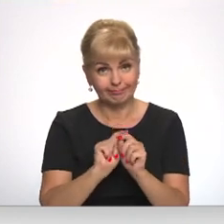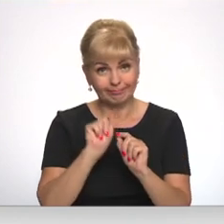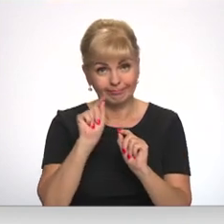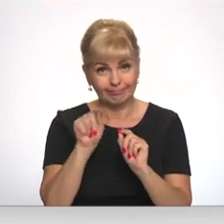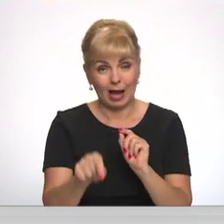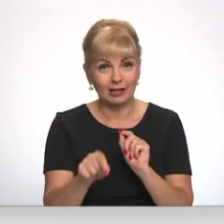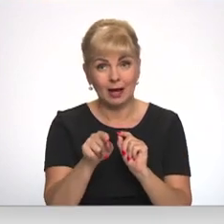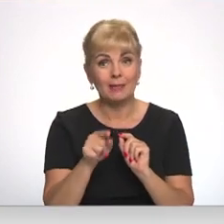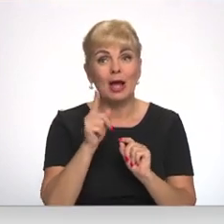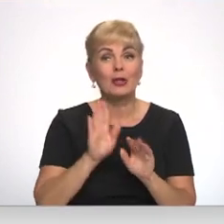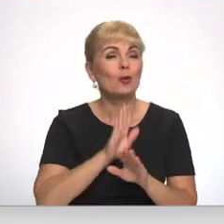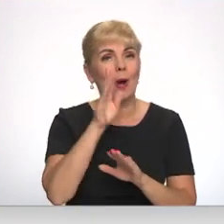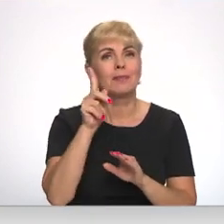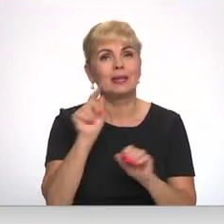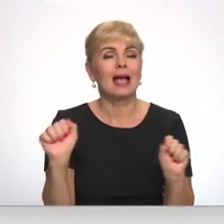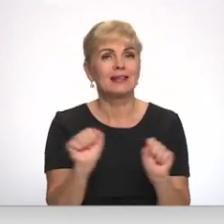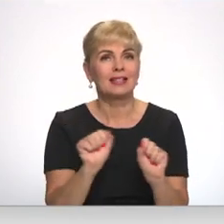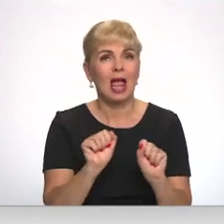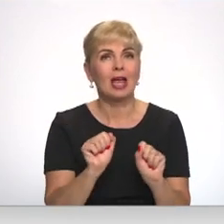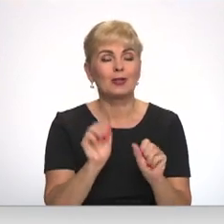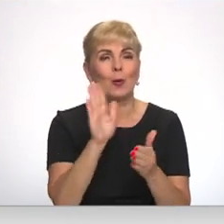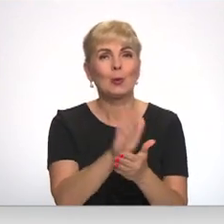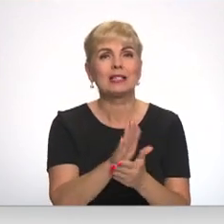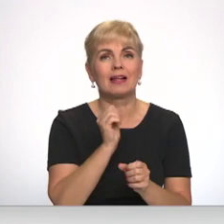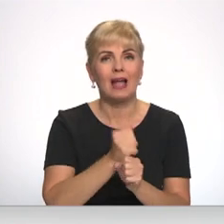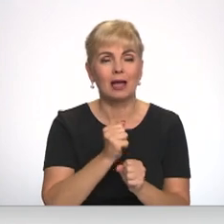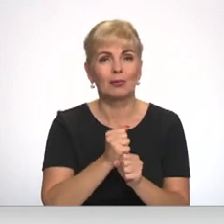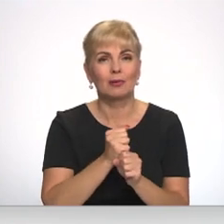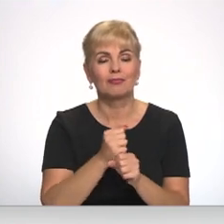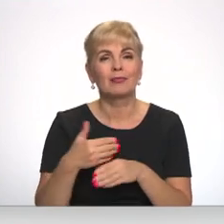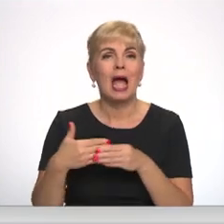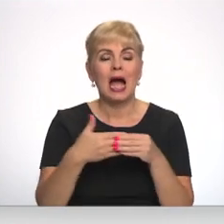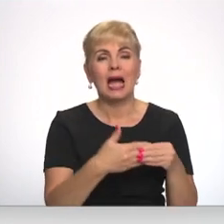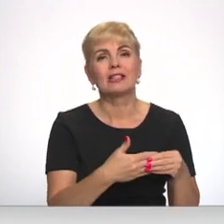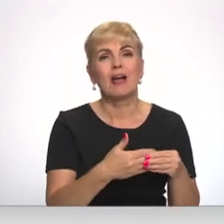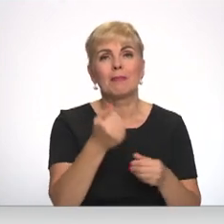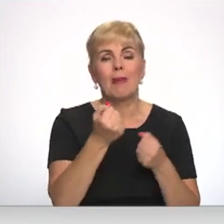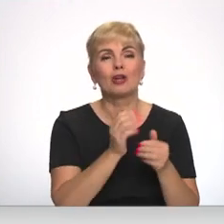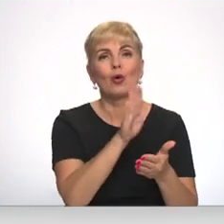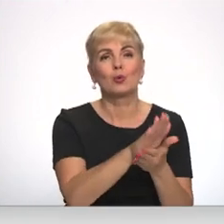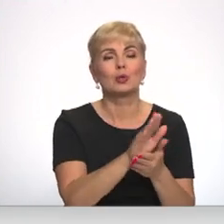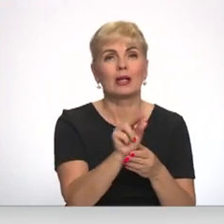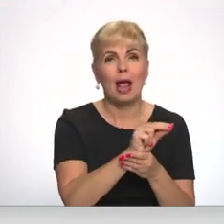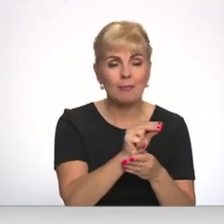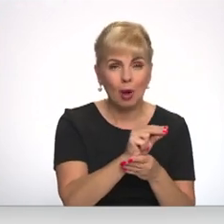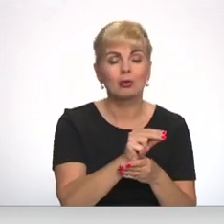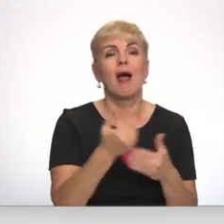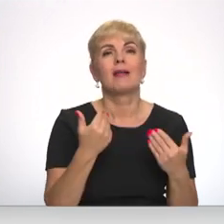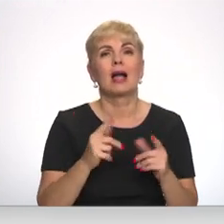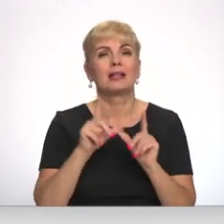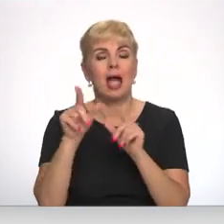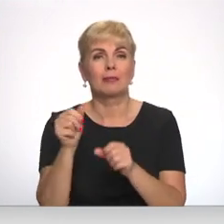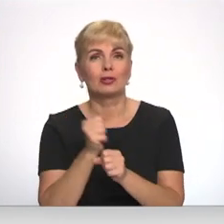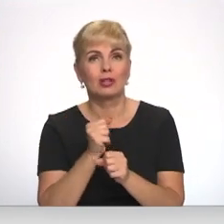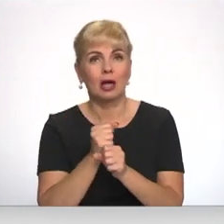ne, no rītiem steidzos. Uz darbu, ja? Nu jā, aizvedām mašīnu. Uz remontu tagad jābrauc ar... Uz darbu.